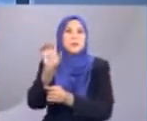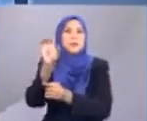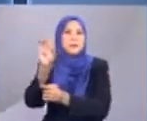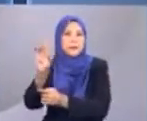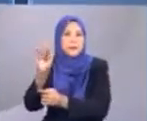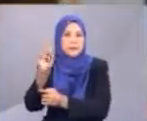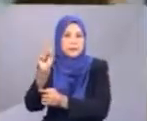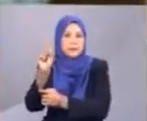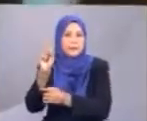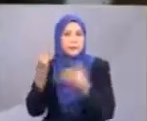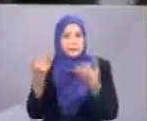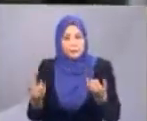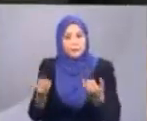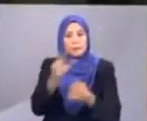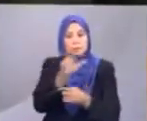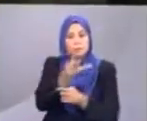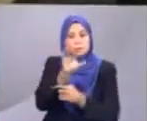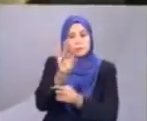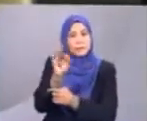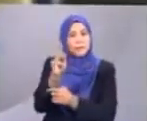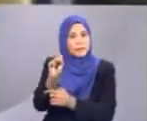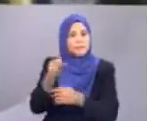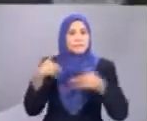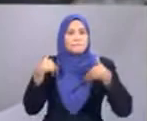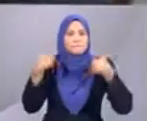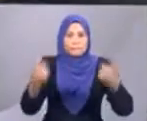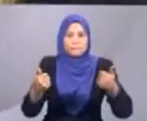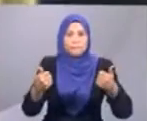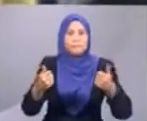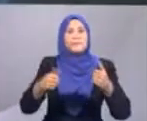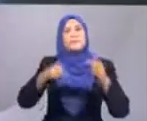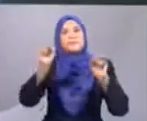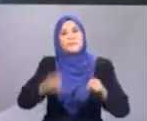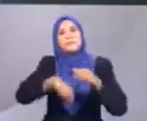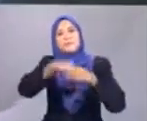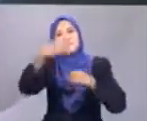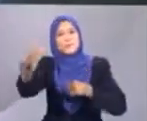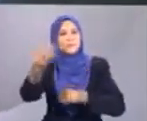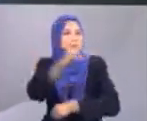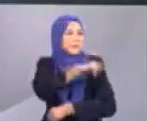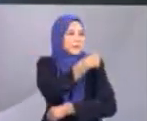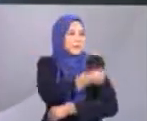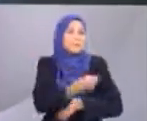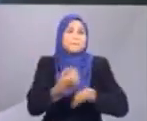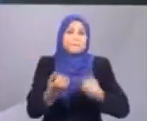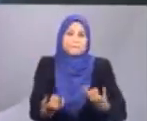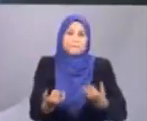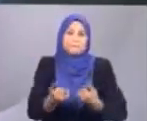Selain itu, 39 kes telah pulih dan dibenarkan discharge hari ini.